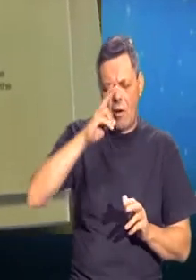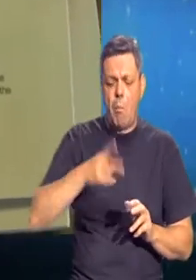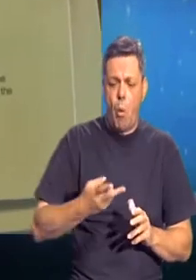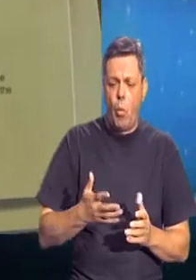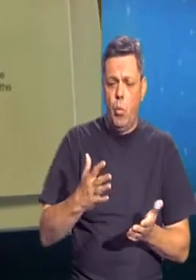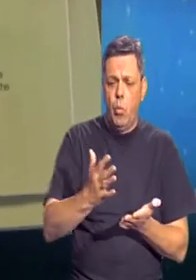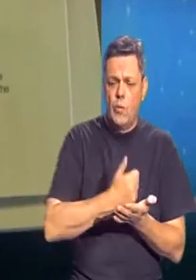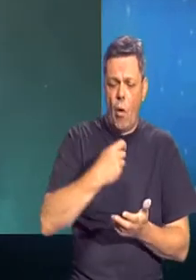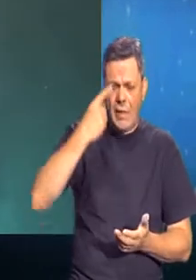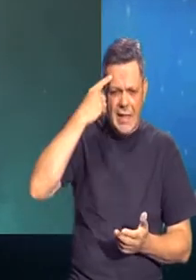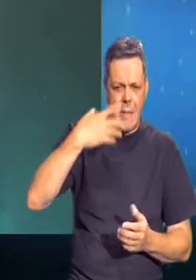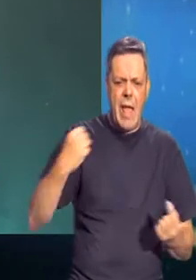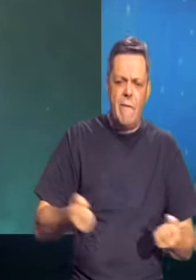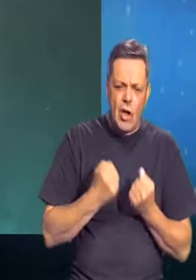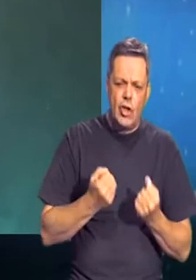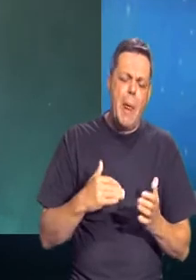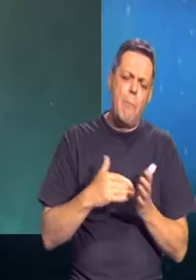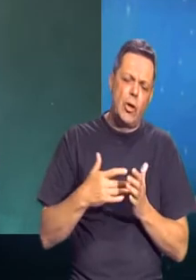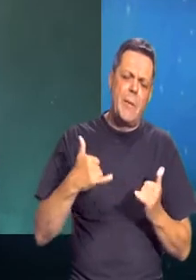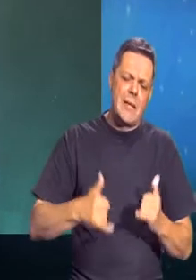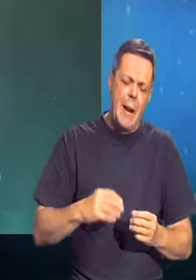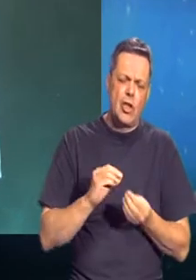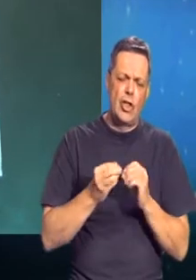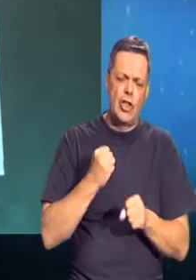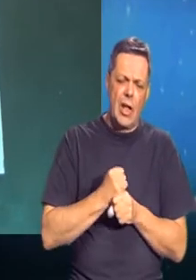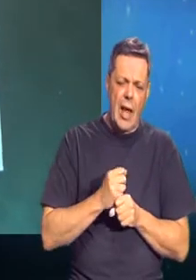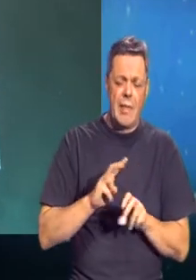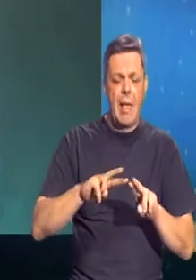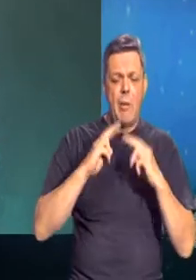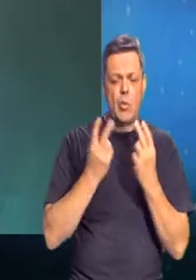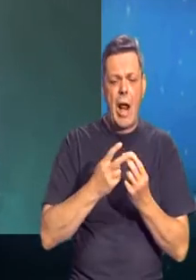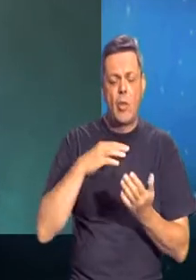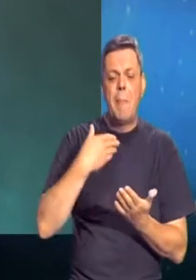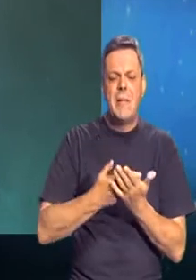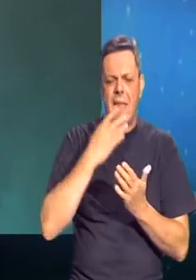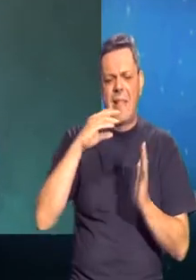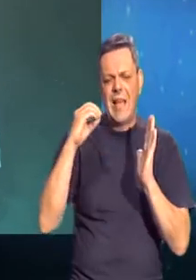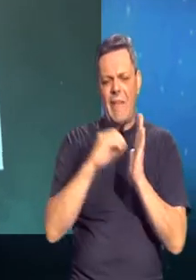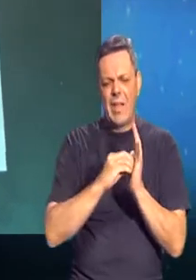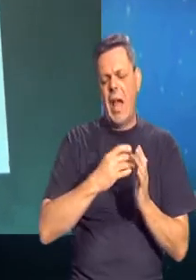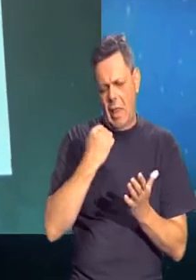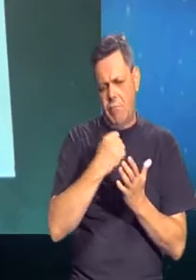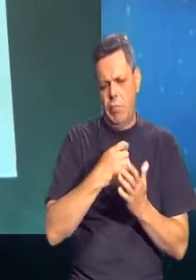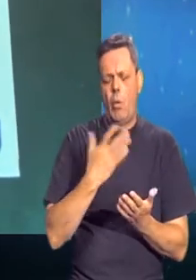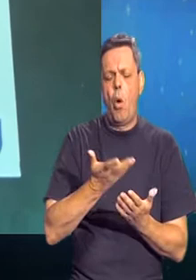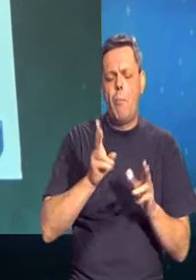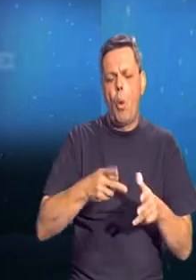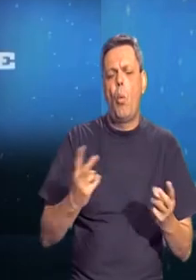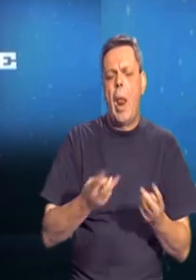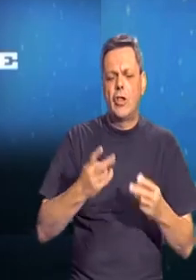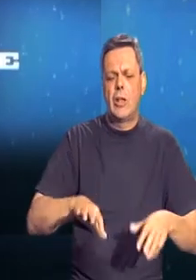steći znanja i vještine potrebne za današnje tržište rada, te međunarodno priznate certifikate koji im mogu olakšati pronalazak